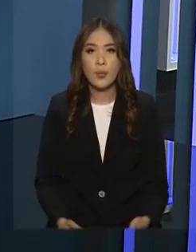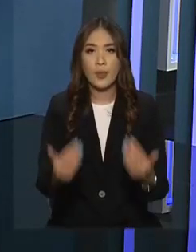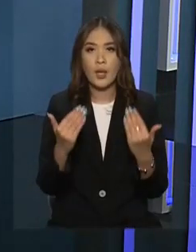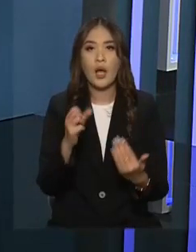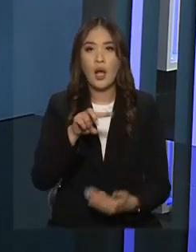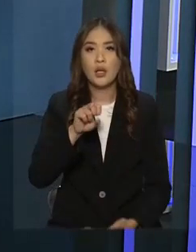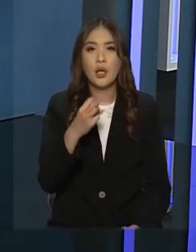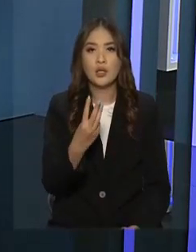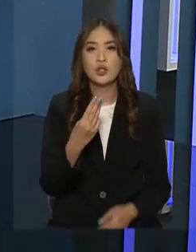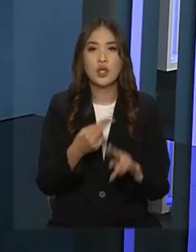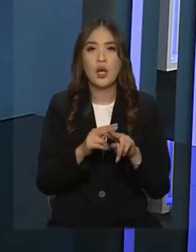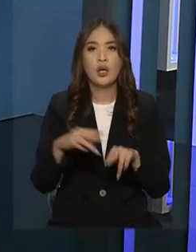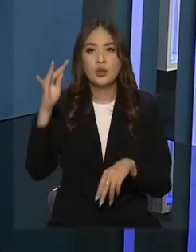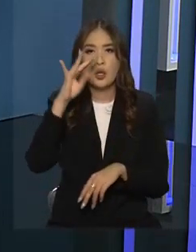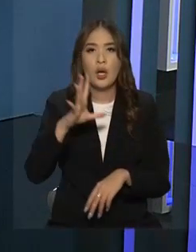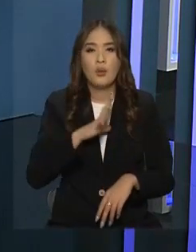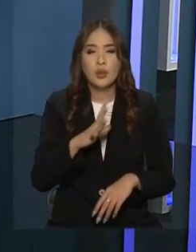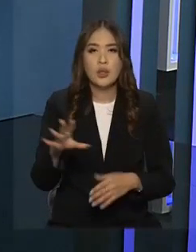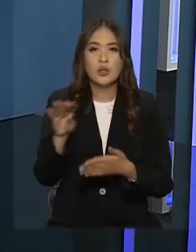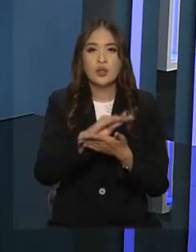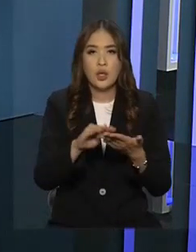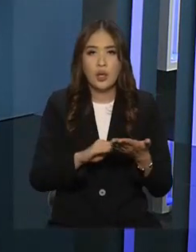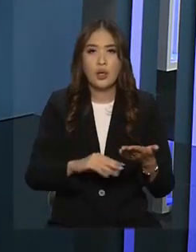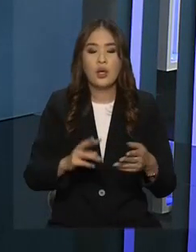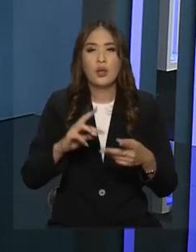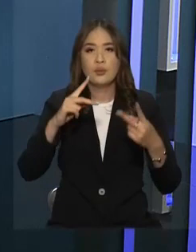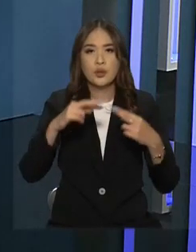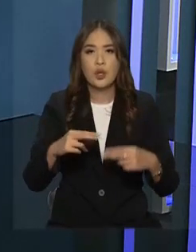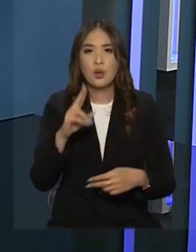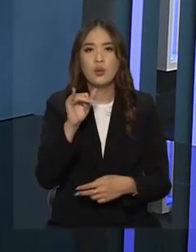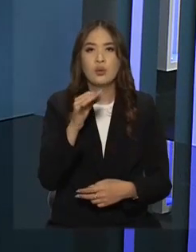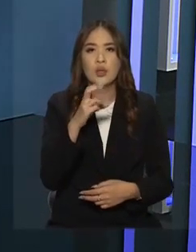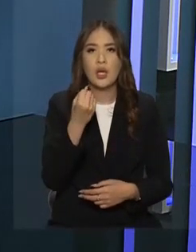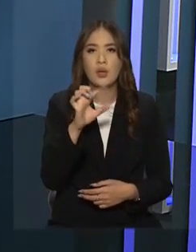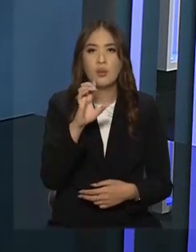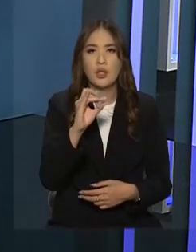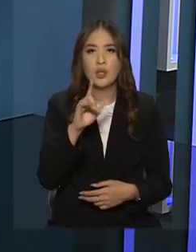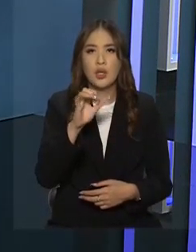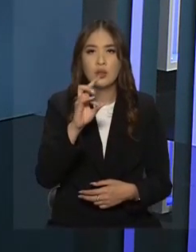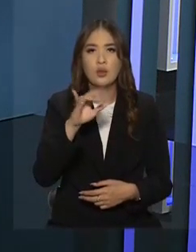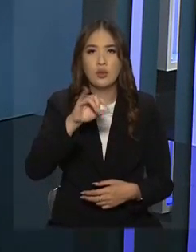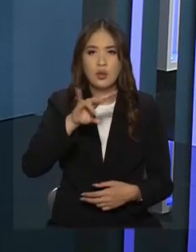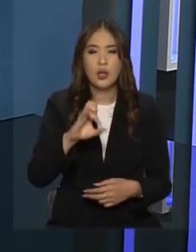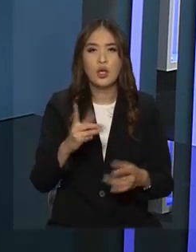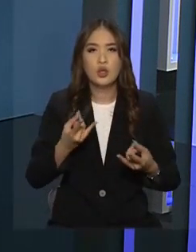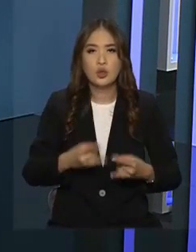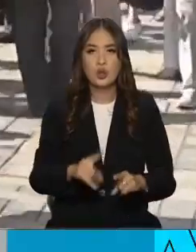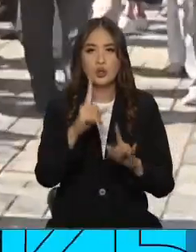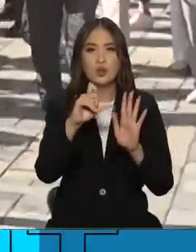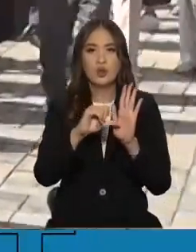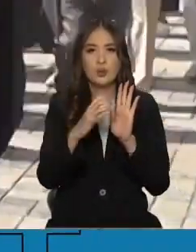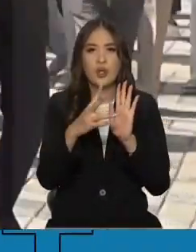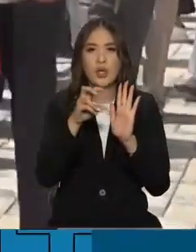Бүгін алаш қайраткері, ақын, ойшыл, аудармашы Шәкәрім Құдайбердіұлының туғанына 165 жыл. Осы датаға орай